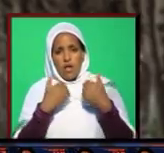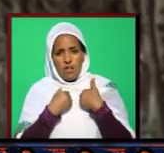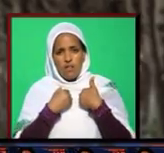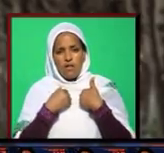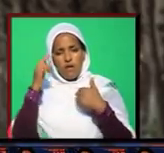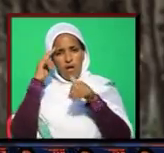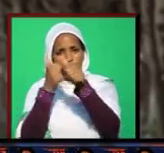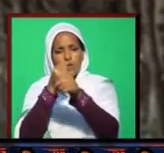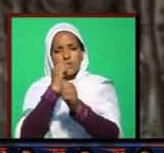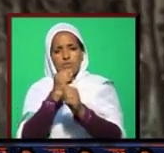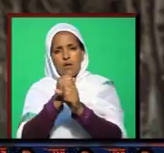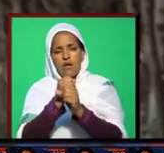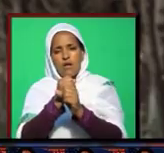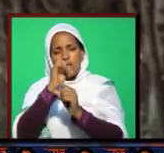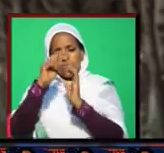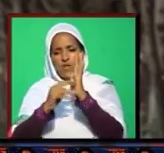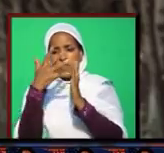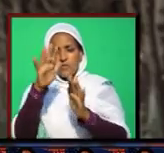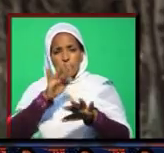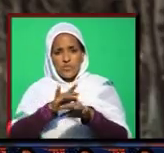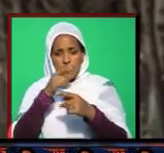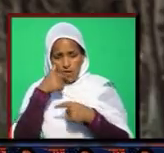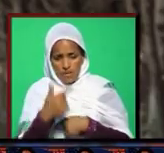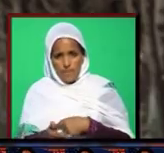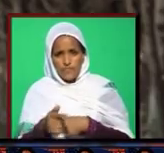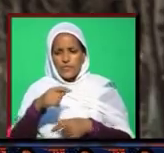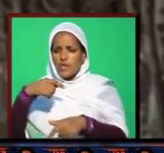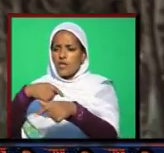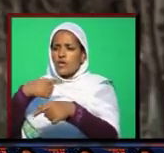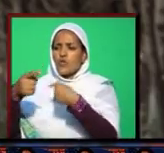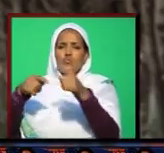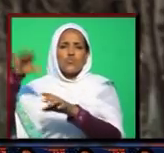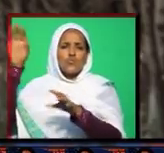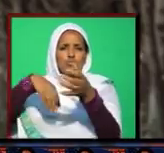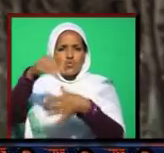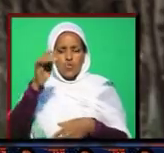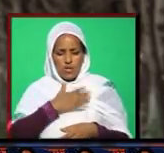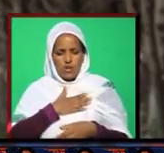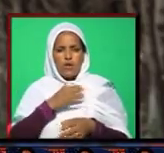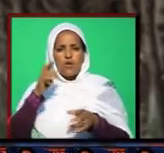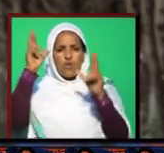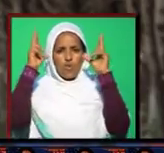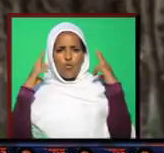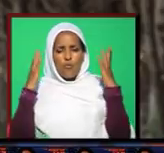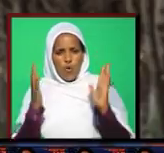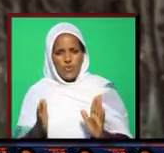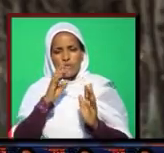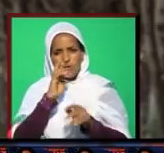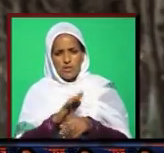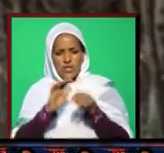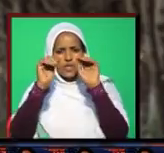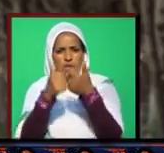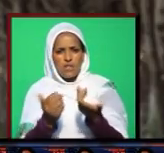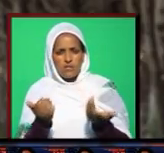እንኳ በሐዋርያት ሥራ ምዕራፍ 15 ስናንም ሂዱ ውጡ ሲሏቸው እንዴ እኔ ሮማዊ ሁኜ